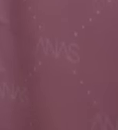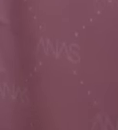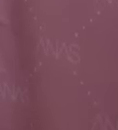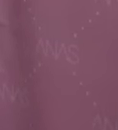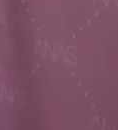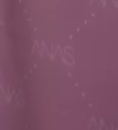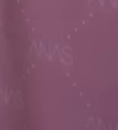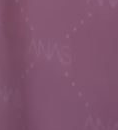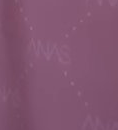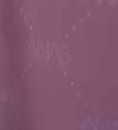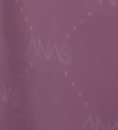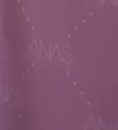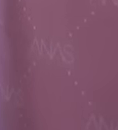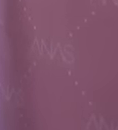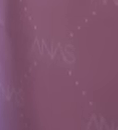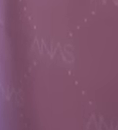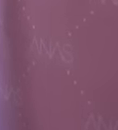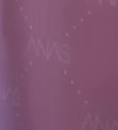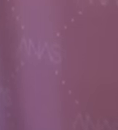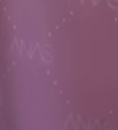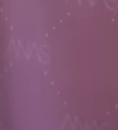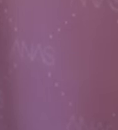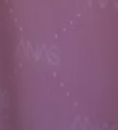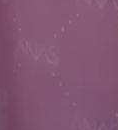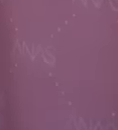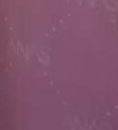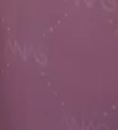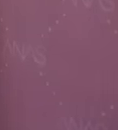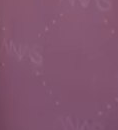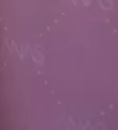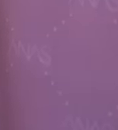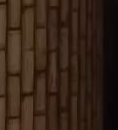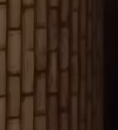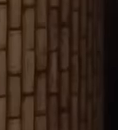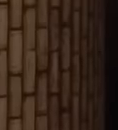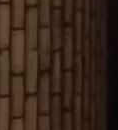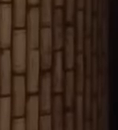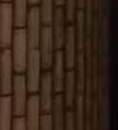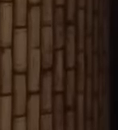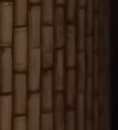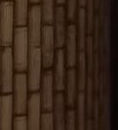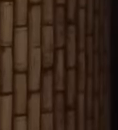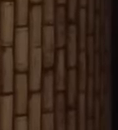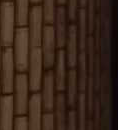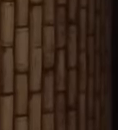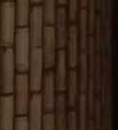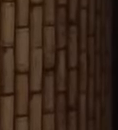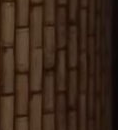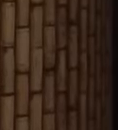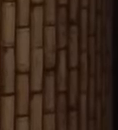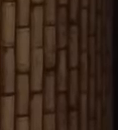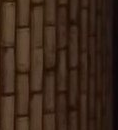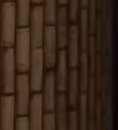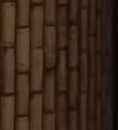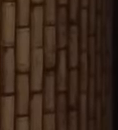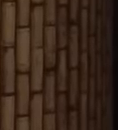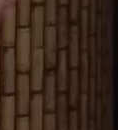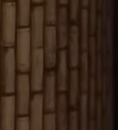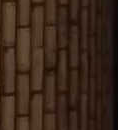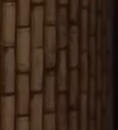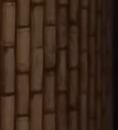Ucapkan selamat menyambut ulang tahun yang ke-73 kepada RTM. Selamat hari jadi kepada RTM yang ke-73.